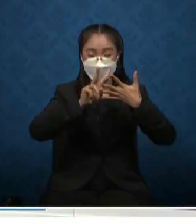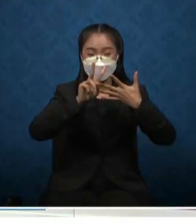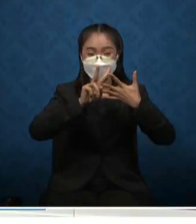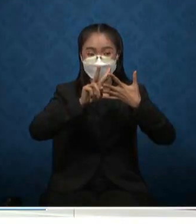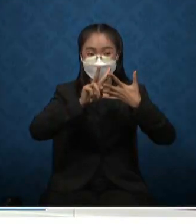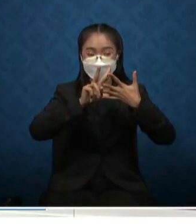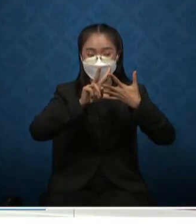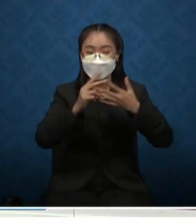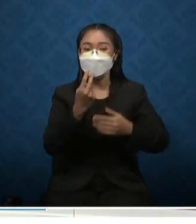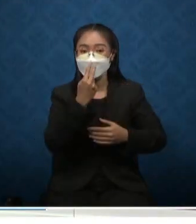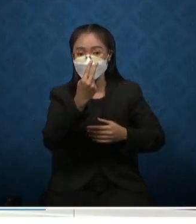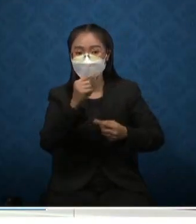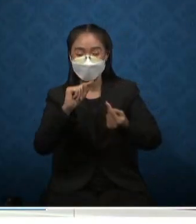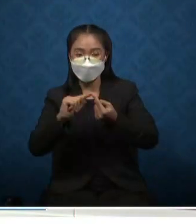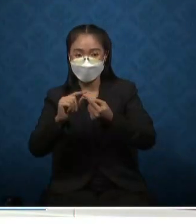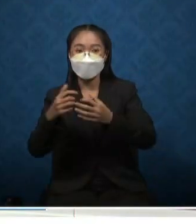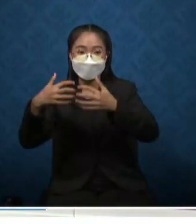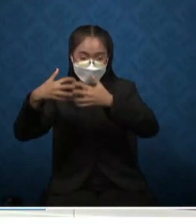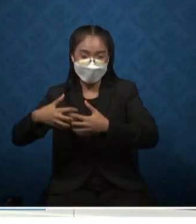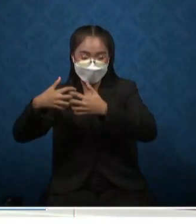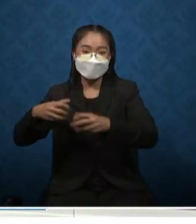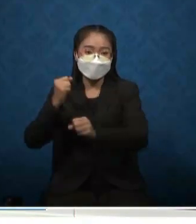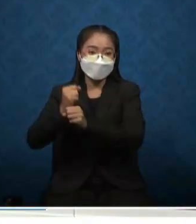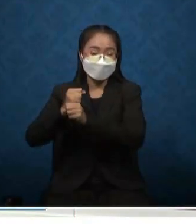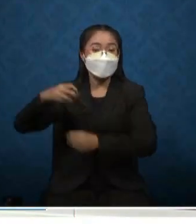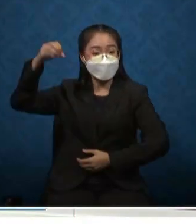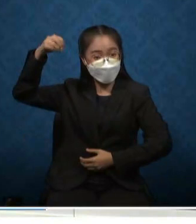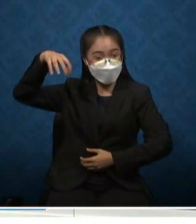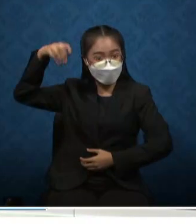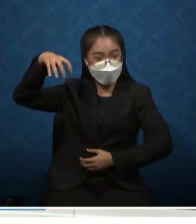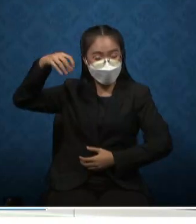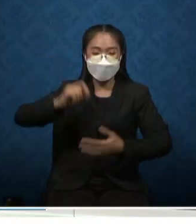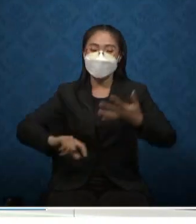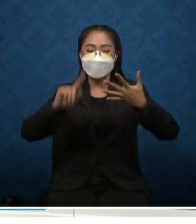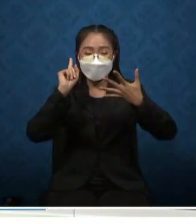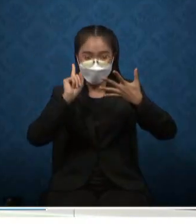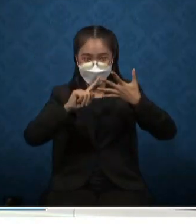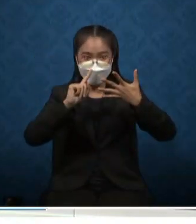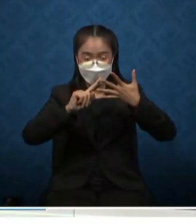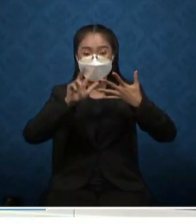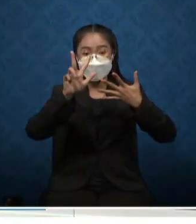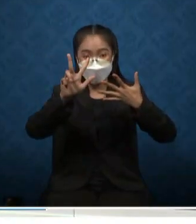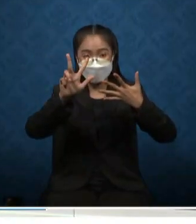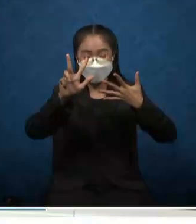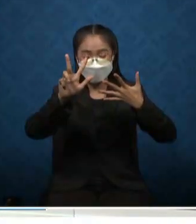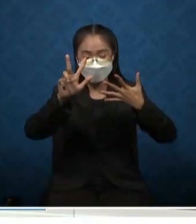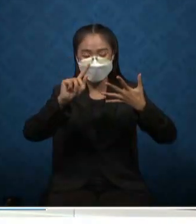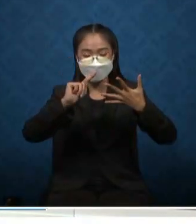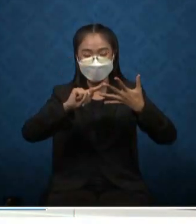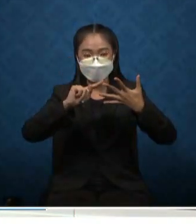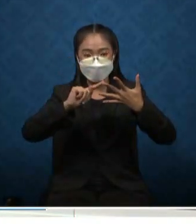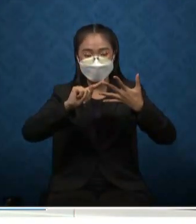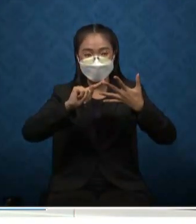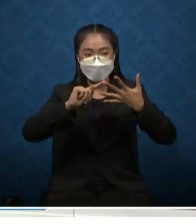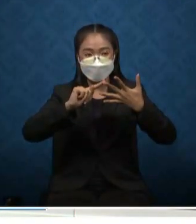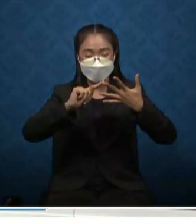ที่ผลิตได้จากพลังงานหมุนเวียนเสาหลักที่ 3ระบบไมโครคิดโครงการไฟฟ้าขนาดเล็ก